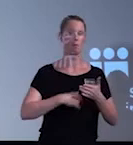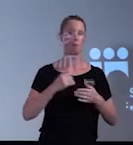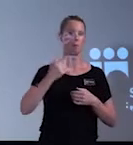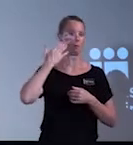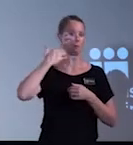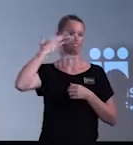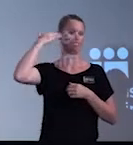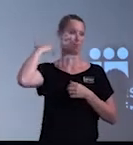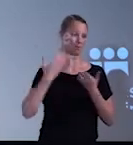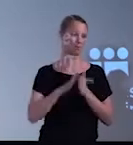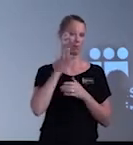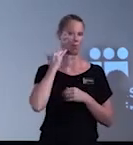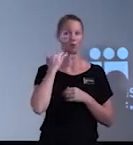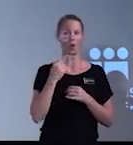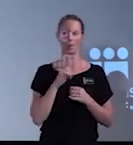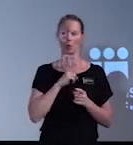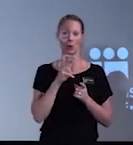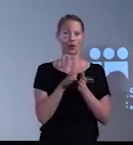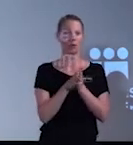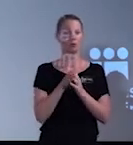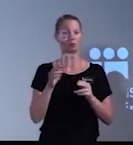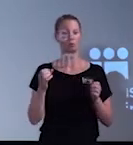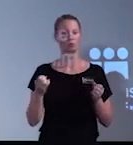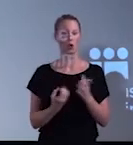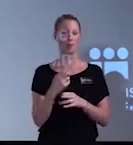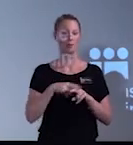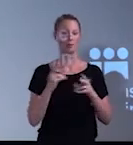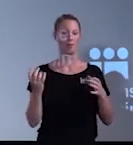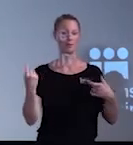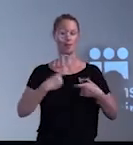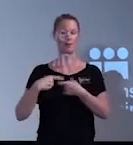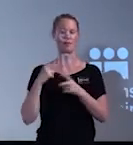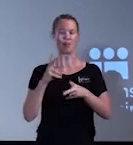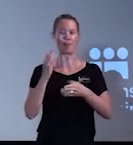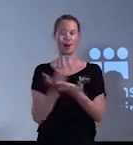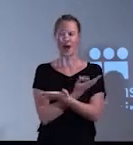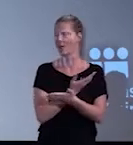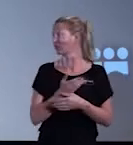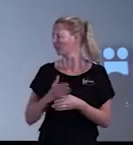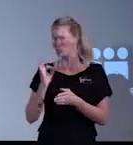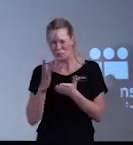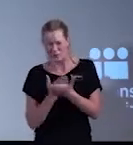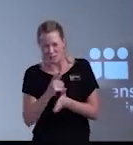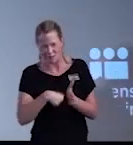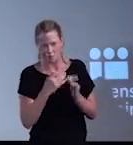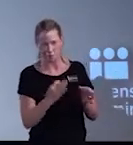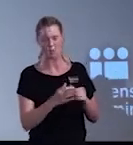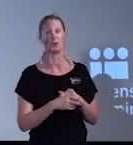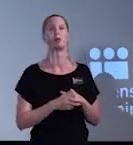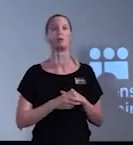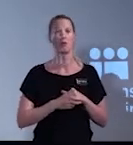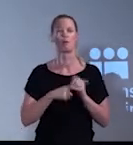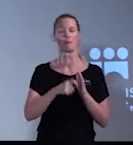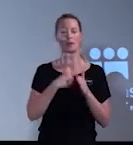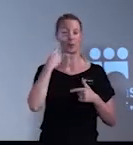lång tid. Vi har stora utmaningar att skapa en känsla av sammanhang, att vi är samma land. Och dra med, ja, men